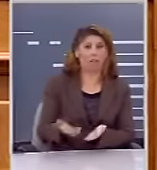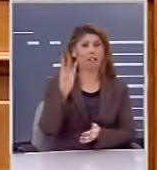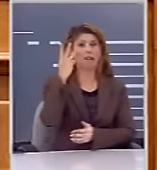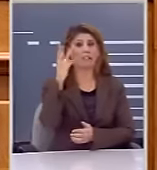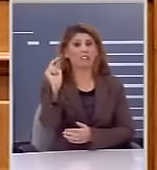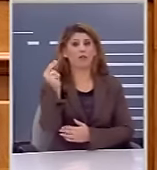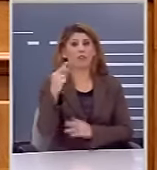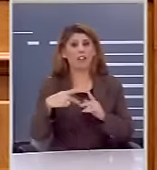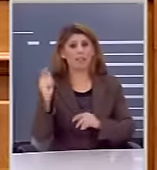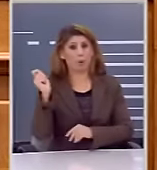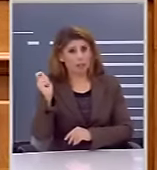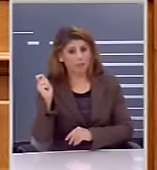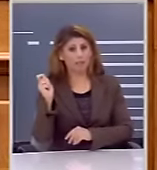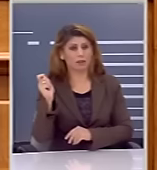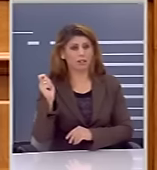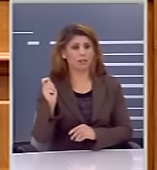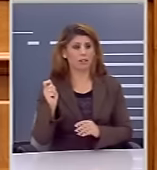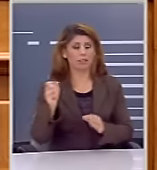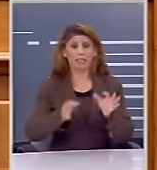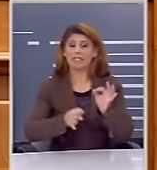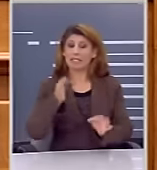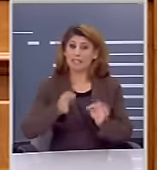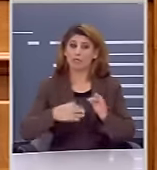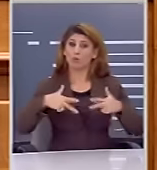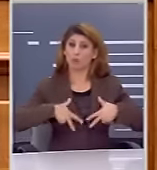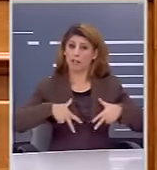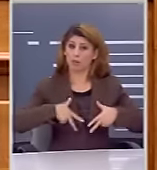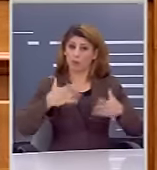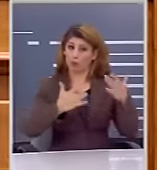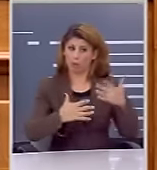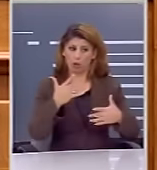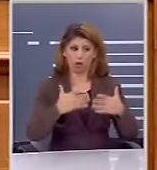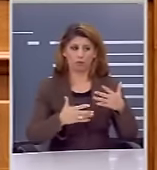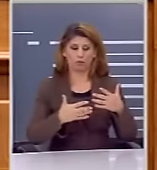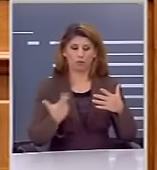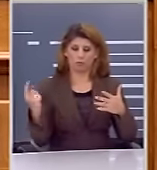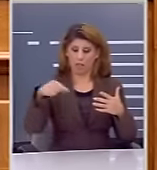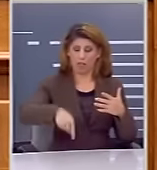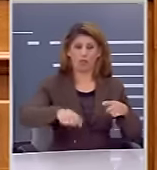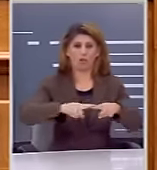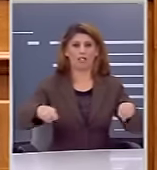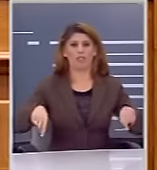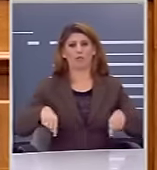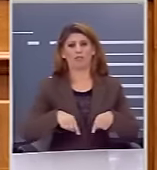βουλευτές αντιπολιτεύσεως κατά την συζήτηση του κρατικού προϋπολογισμού βρίσκονται στην αίθουσα.